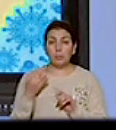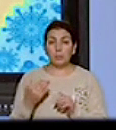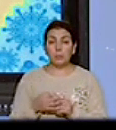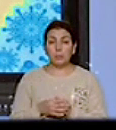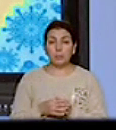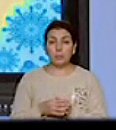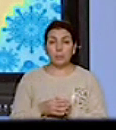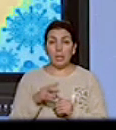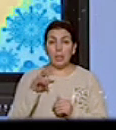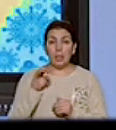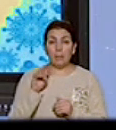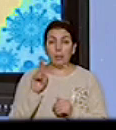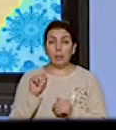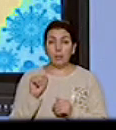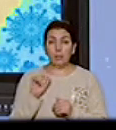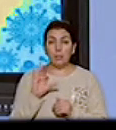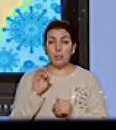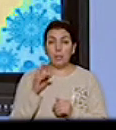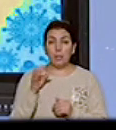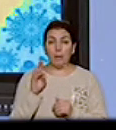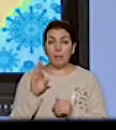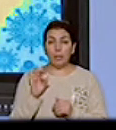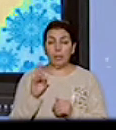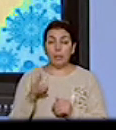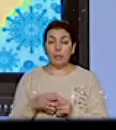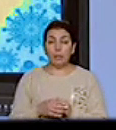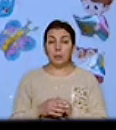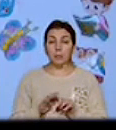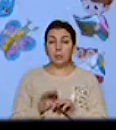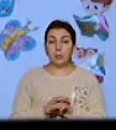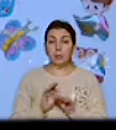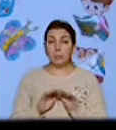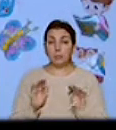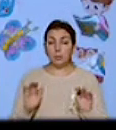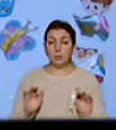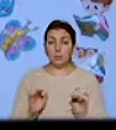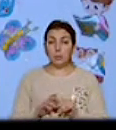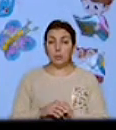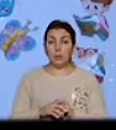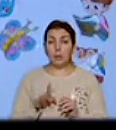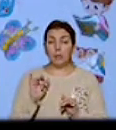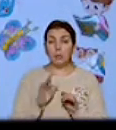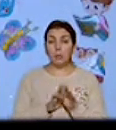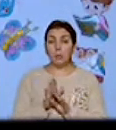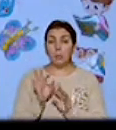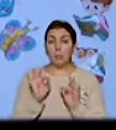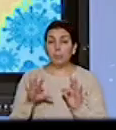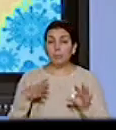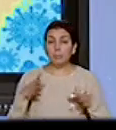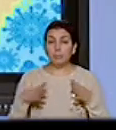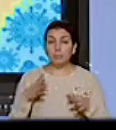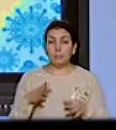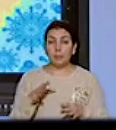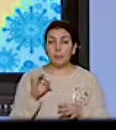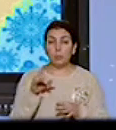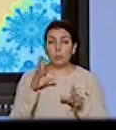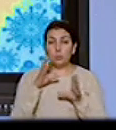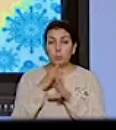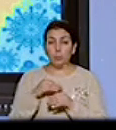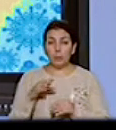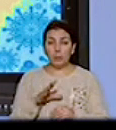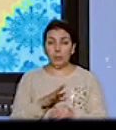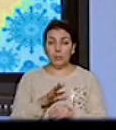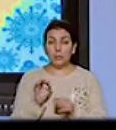развлечение – лепка снеговика. Молодцы, ребята! Наряду с тем, как вы выполнили физминутку, вы еще успели